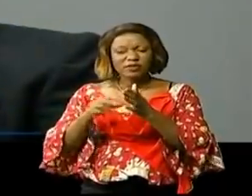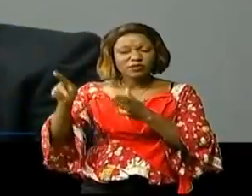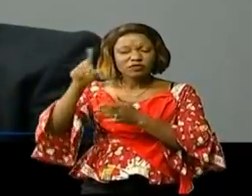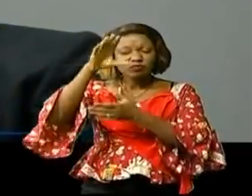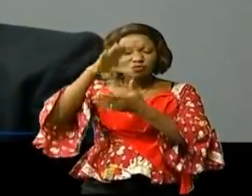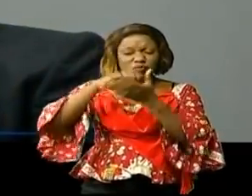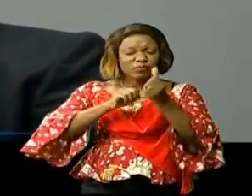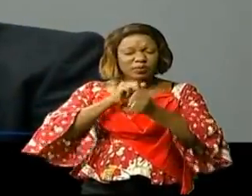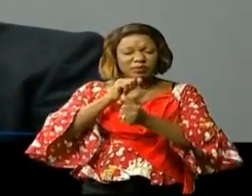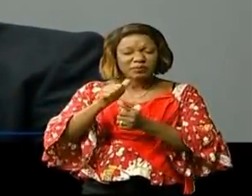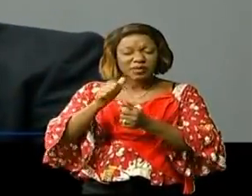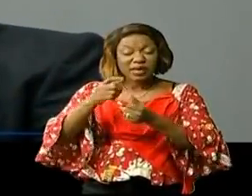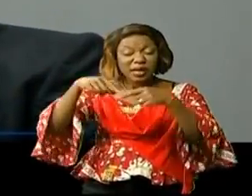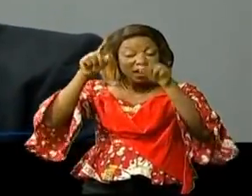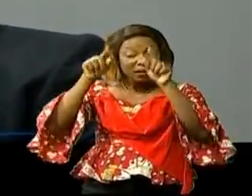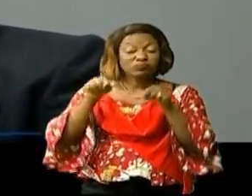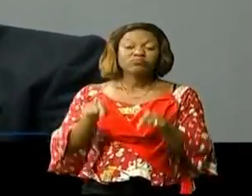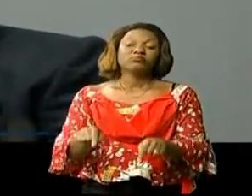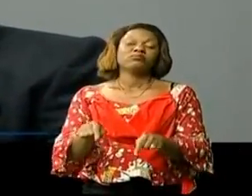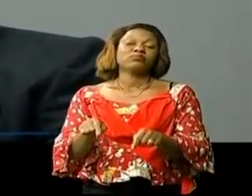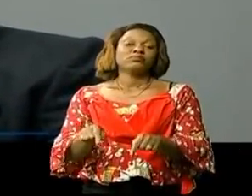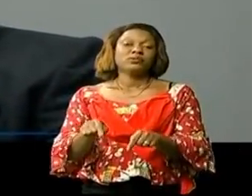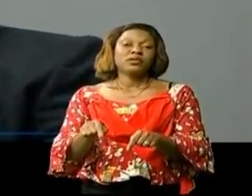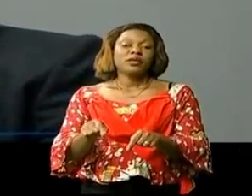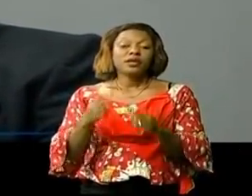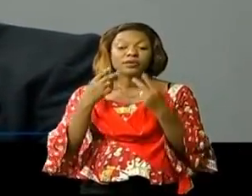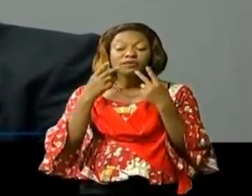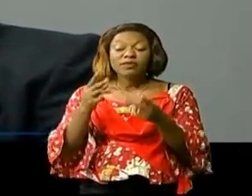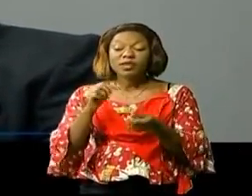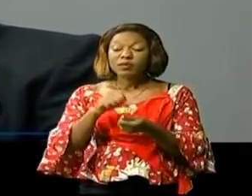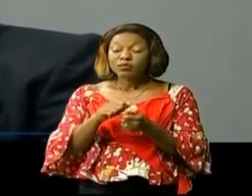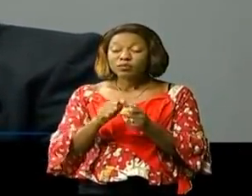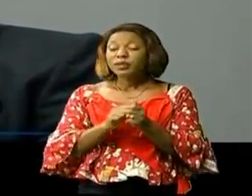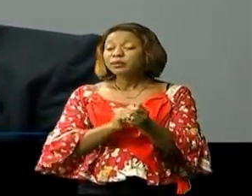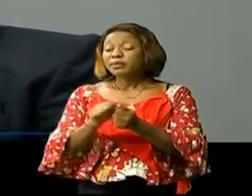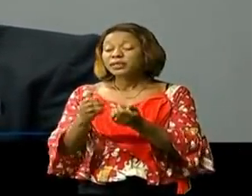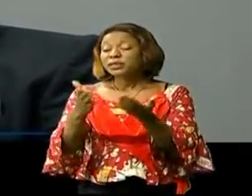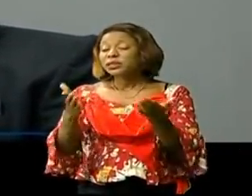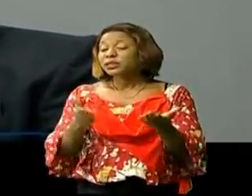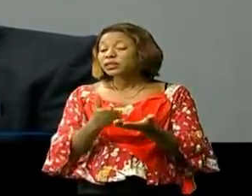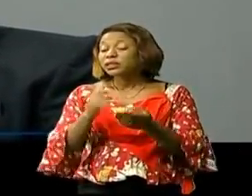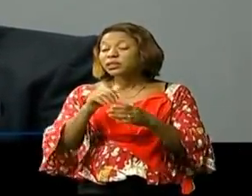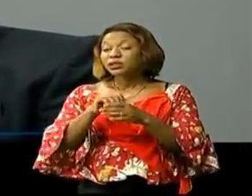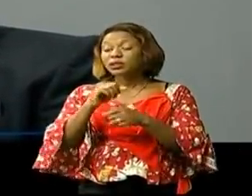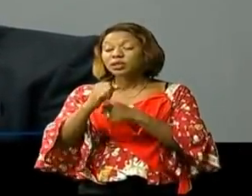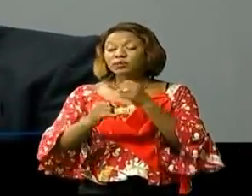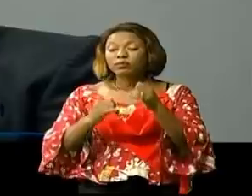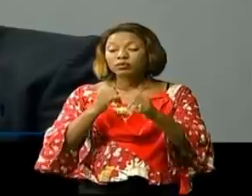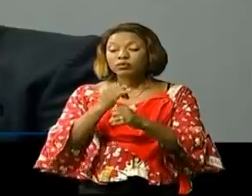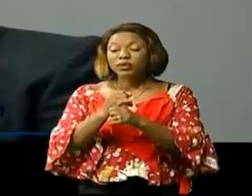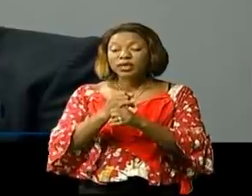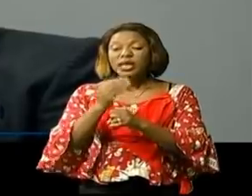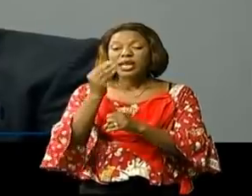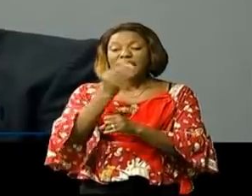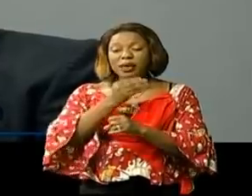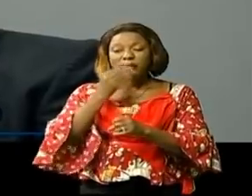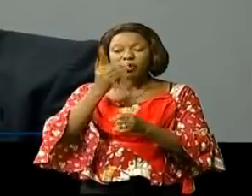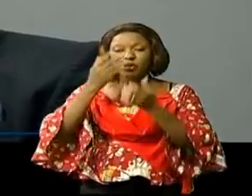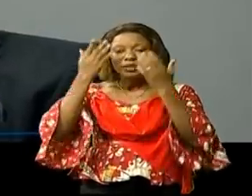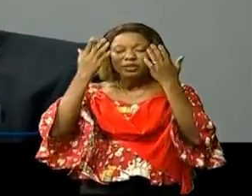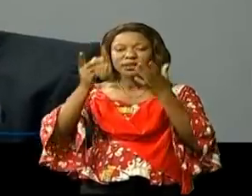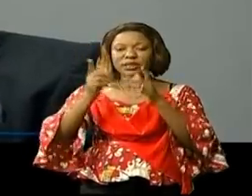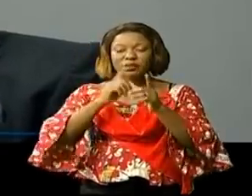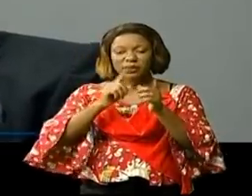les réalités du moment, avec ce qui se passe dans notre monde, et la parole de Dieu, Paul déclare aux Romains, ne